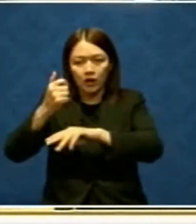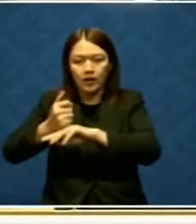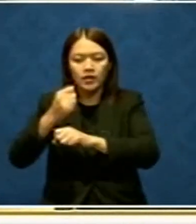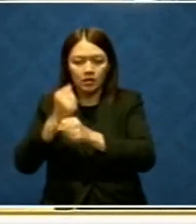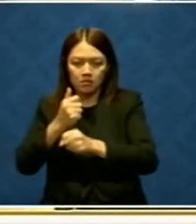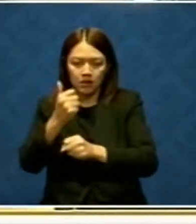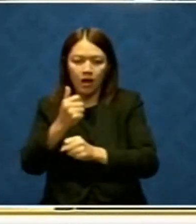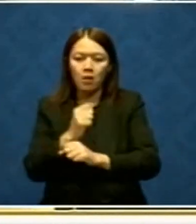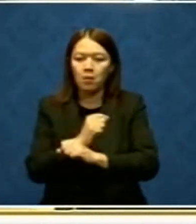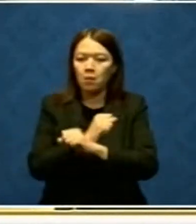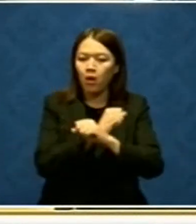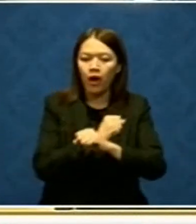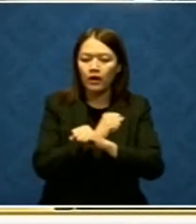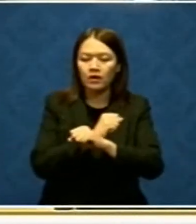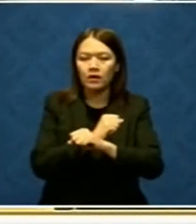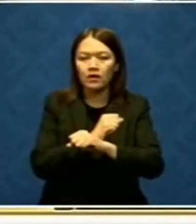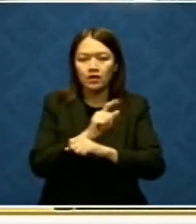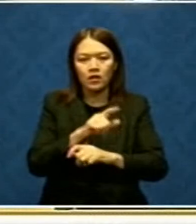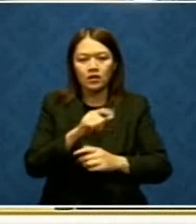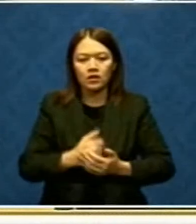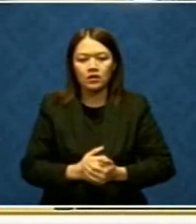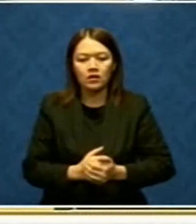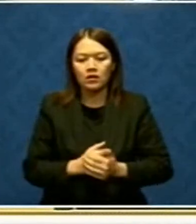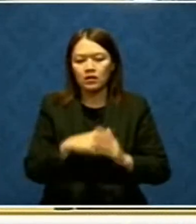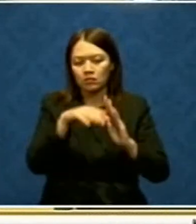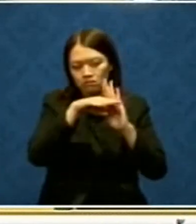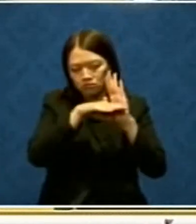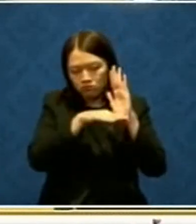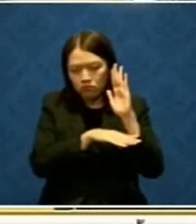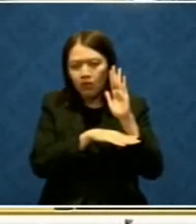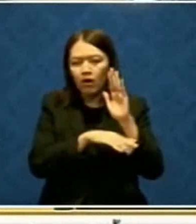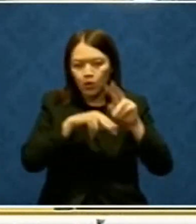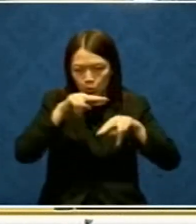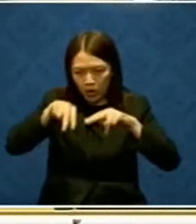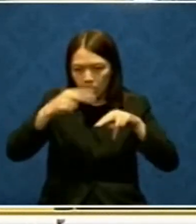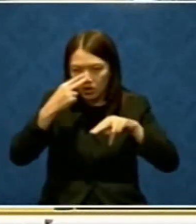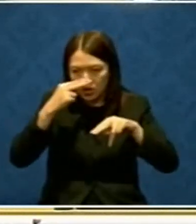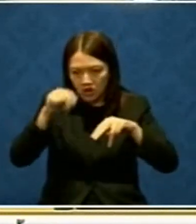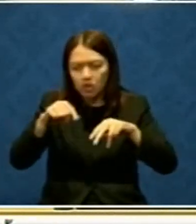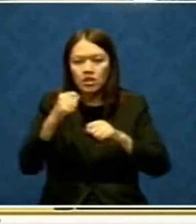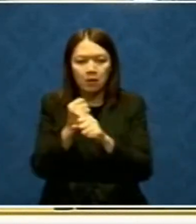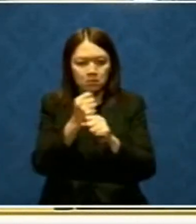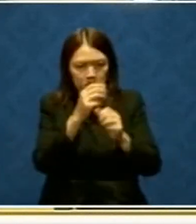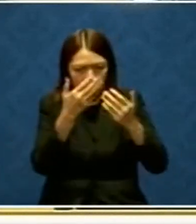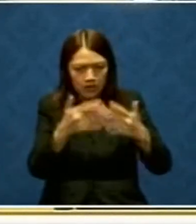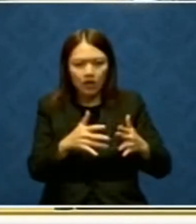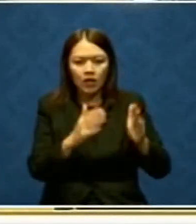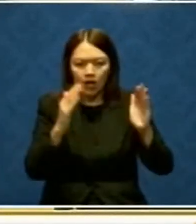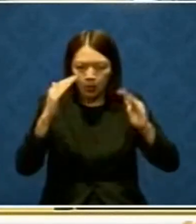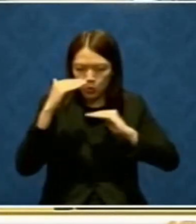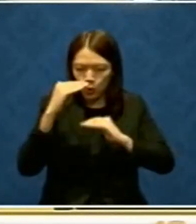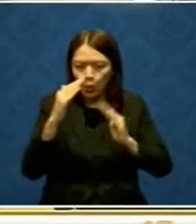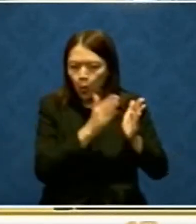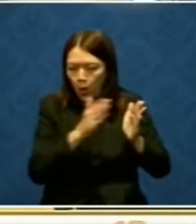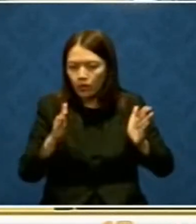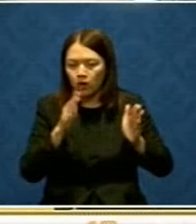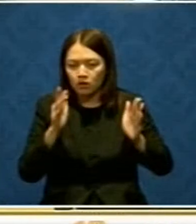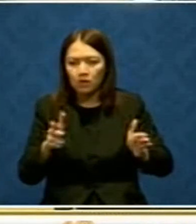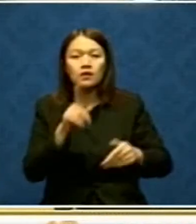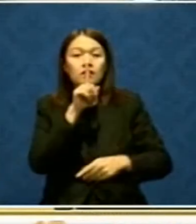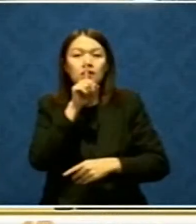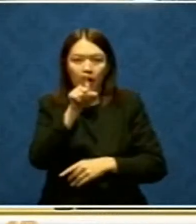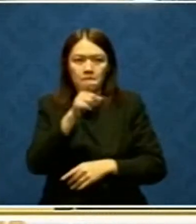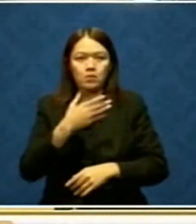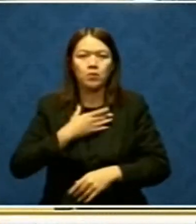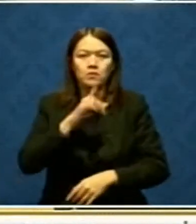แค่ออกมาปกป้องกองทัพครับท่านสามารถมีกำหนดมาตรการได้ท่านสามารถลงไปฟันธงได้ว่าเรื่องนี้ต้องเสร็จภายในกี่วันกี่วันซึ่งนี่เป็นคำถาม